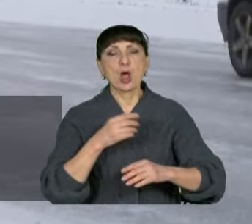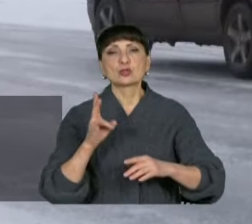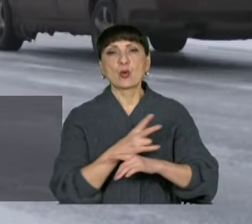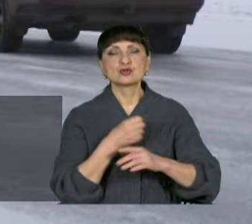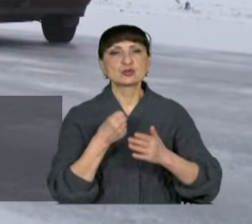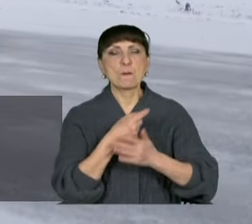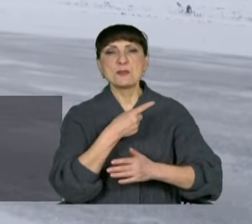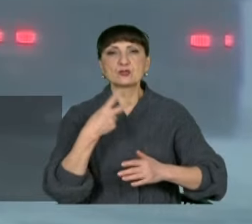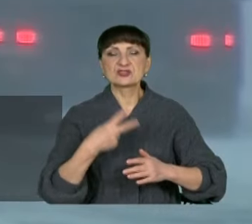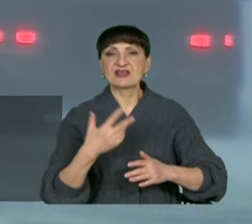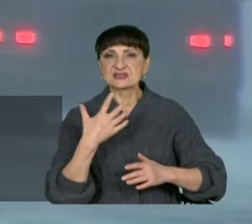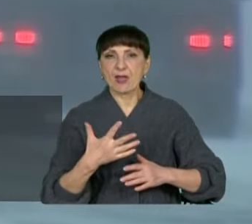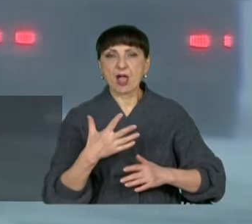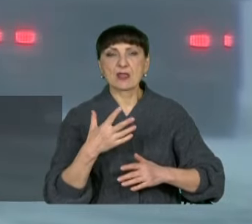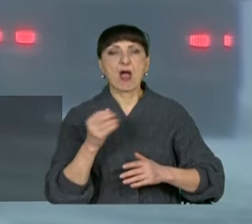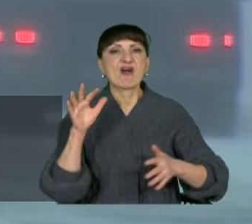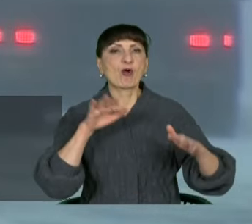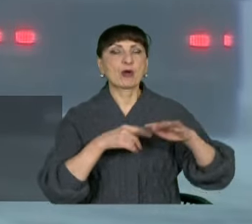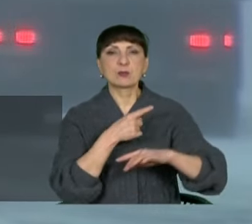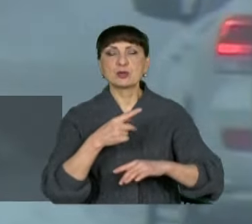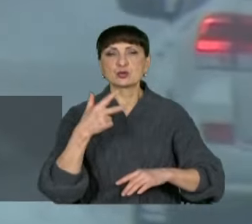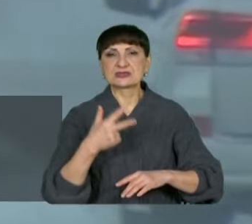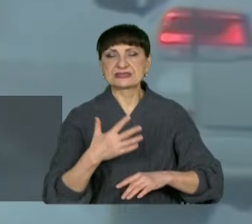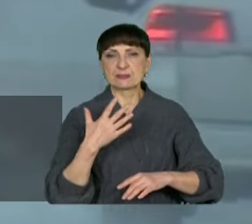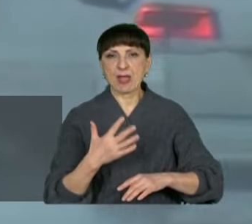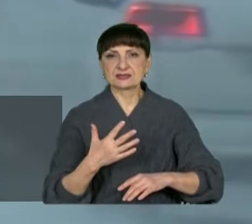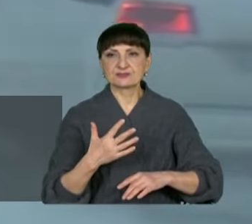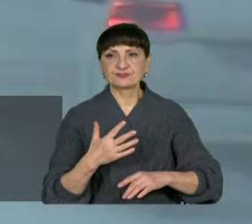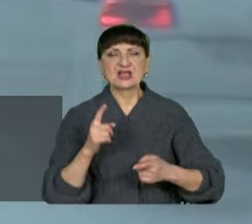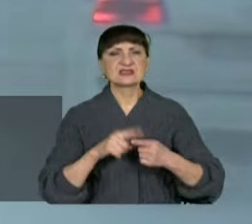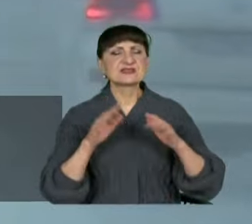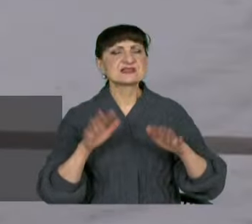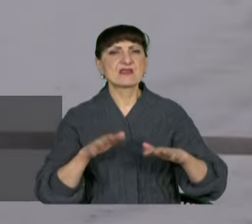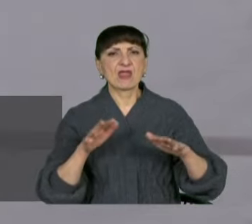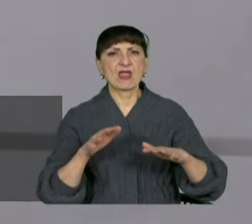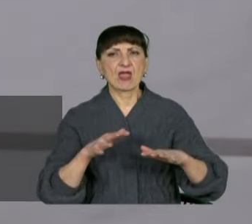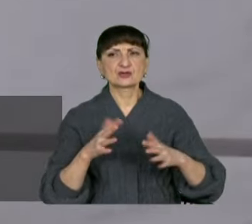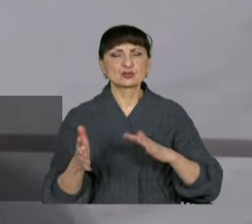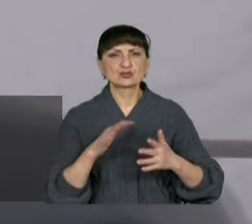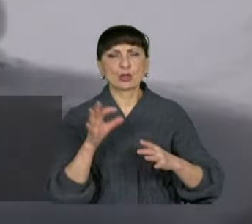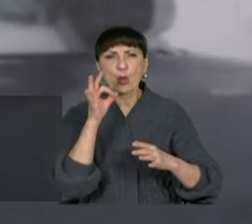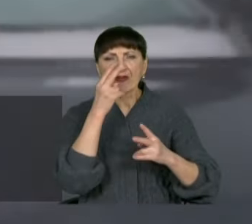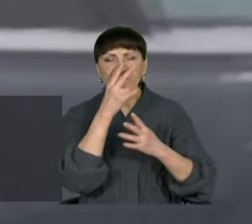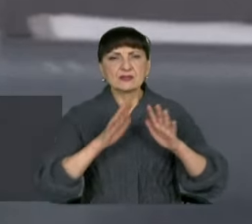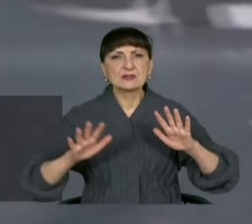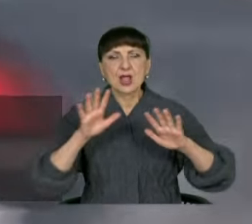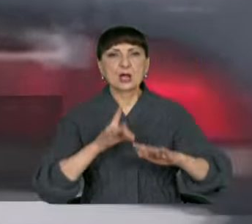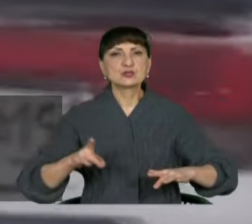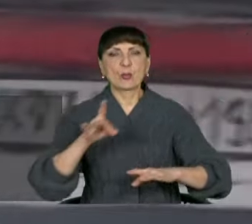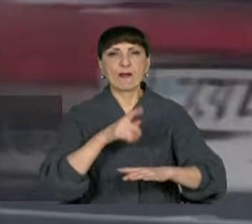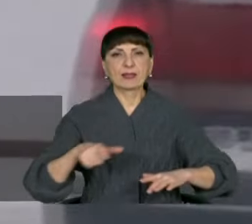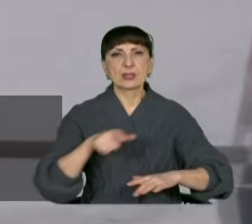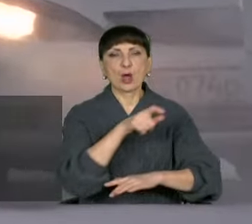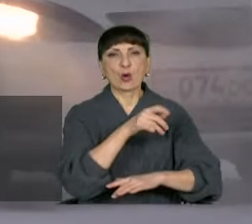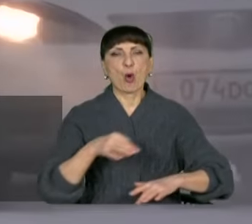до -25, а в горах до -35. Из-за снежных переметов и нулевой видимости на республиканской трассе